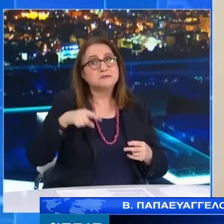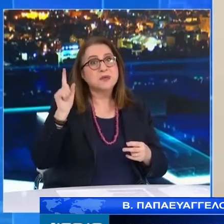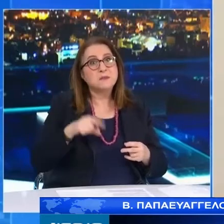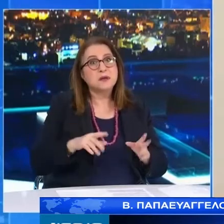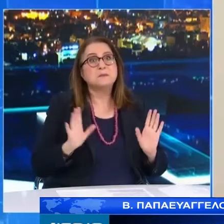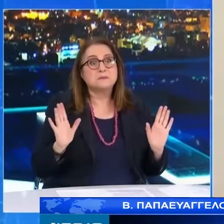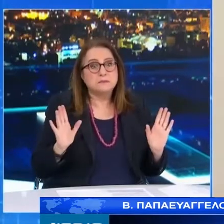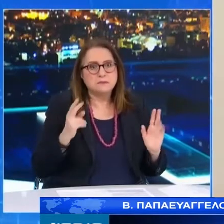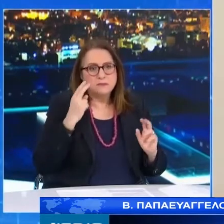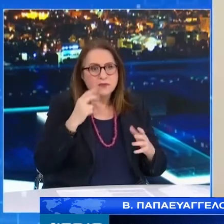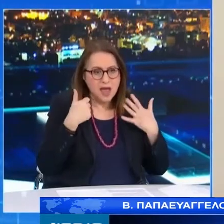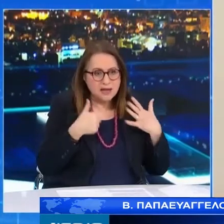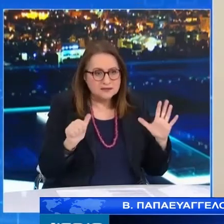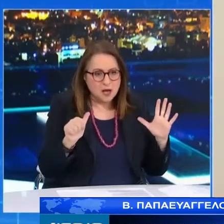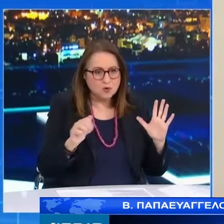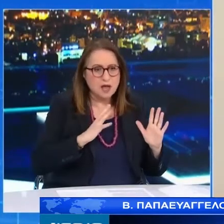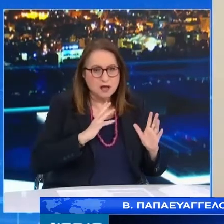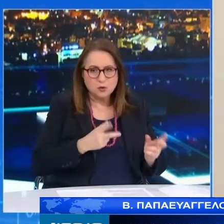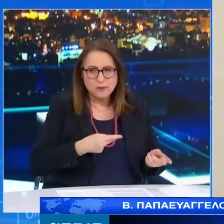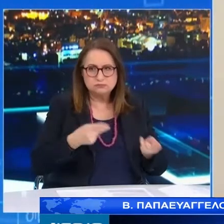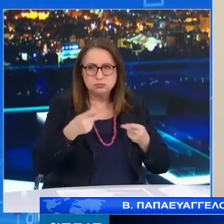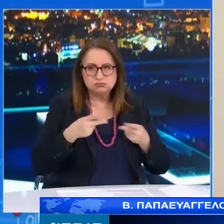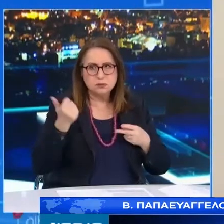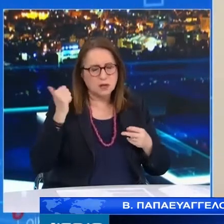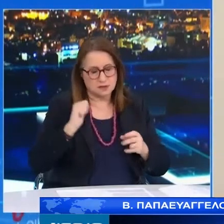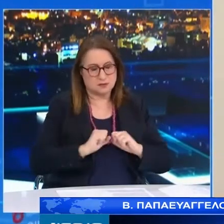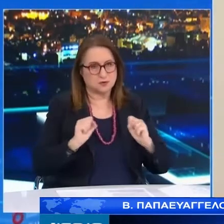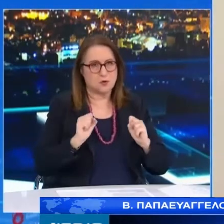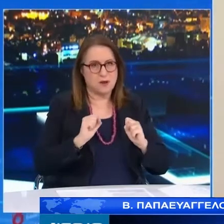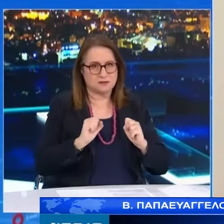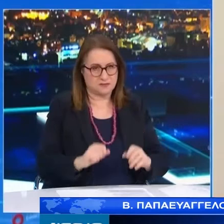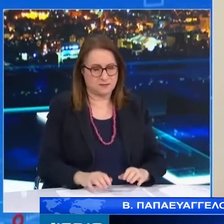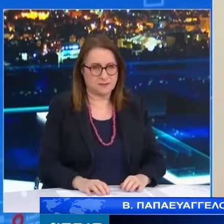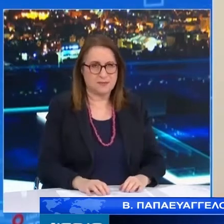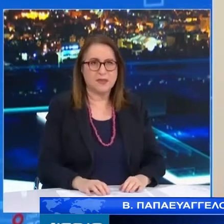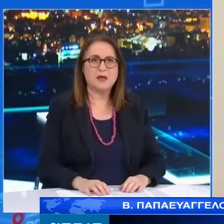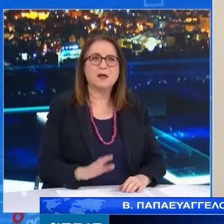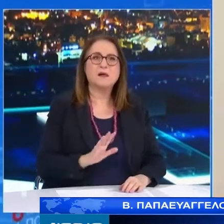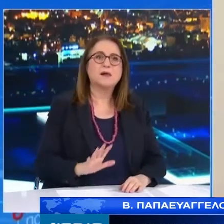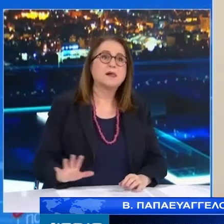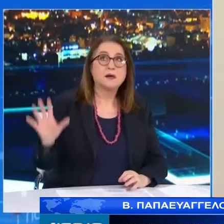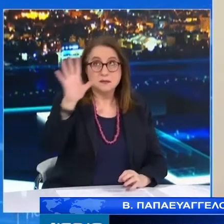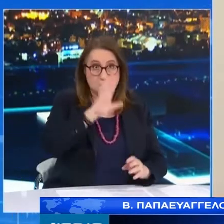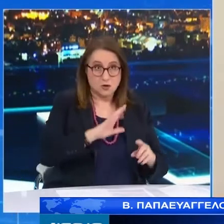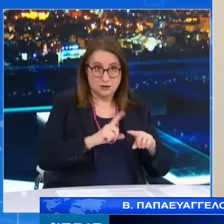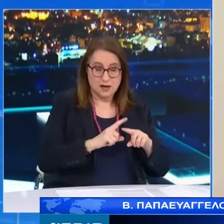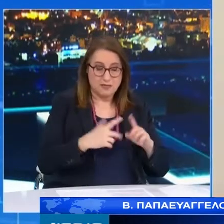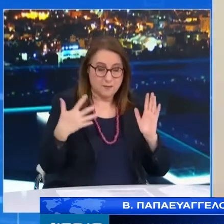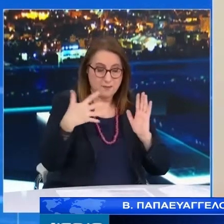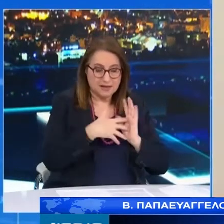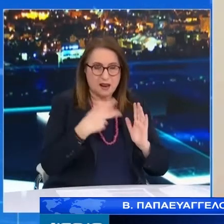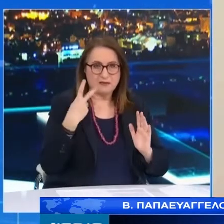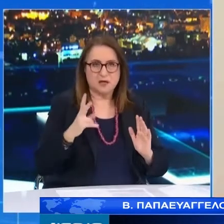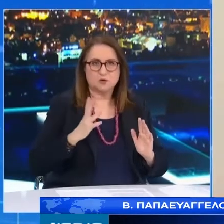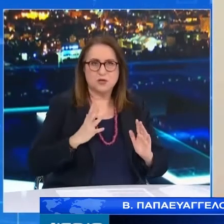με περισσότερες από 600 εισαγωγές. Συνολικά στην επικράτεια νοσηλεύονται λόγω κορονοϊού 5.200